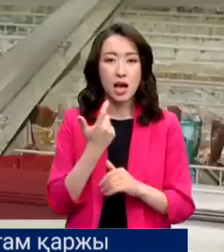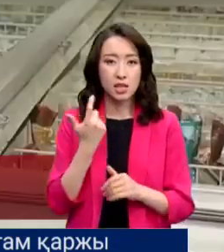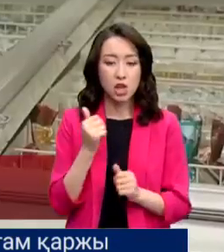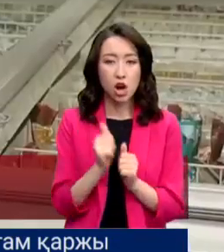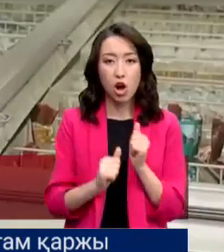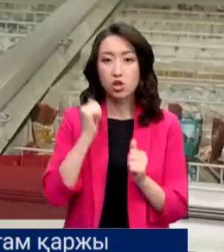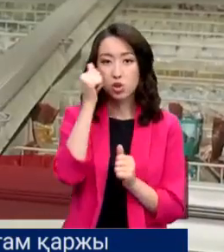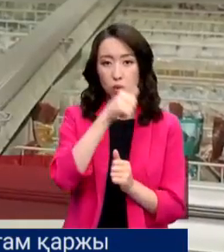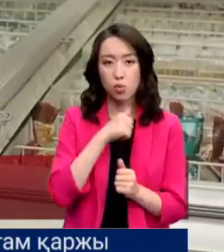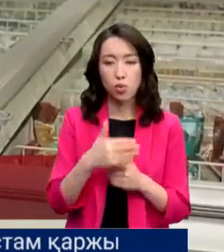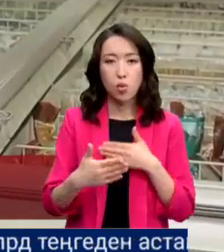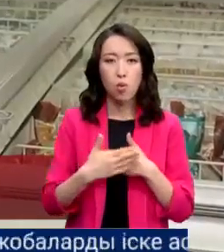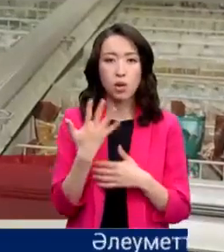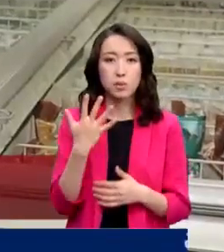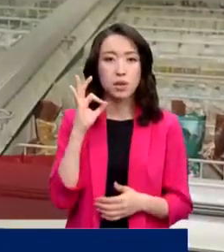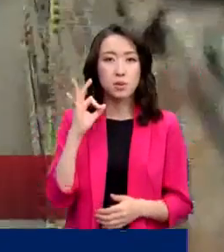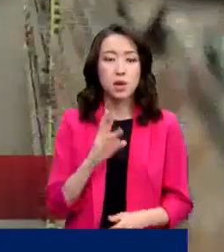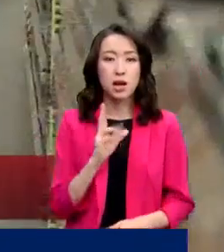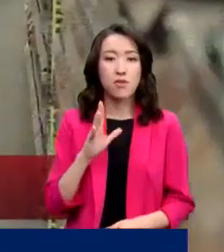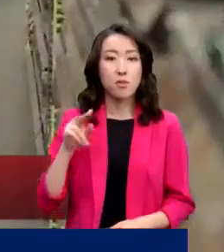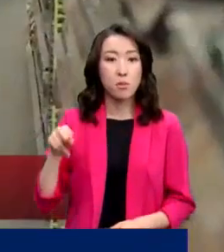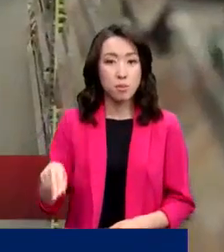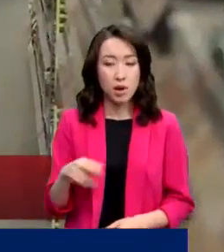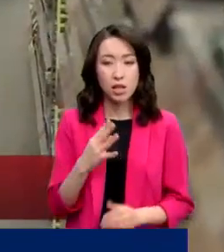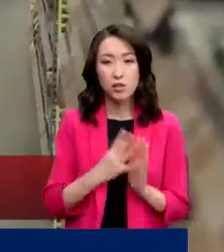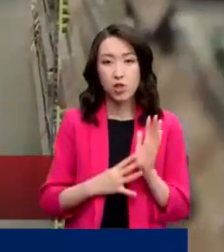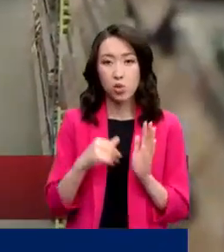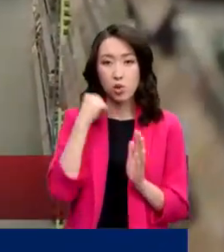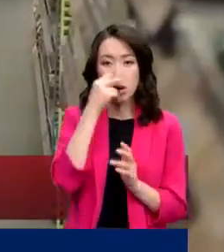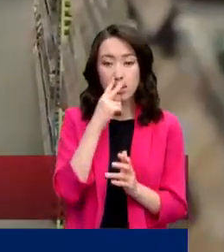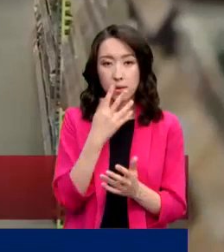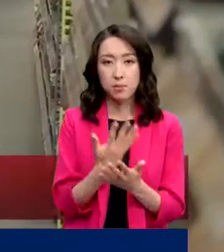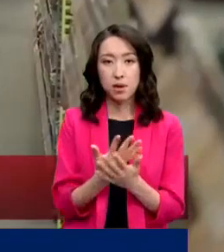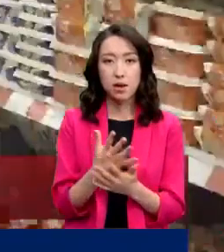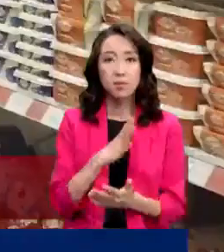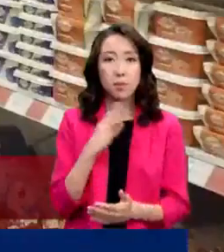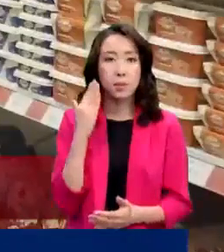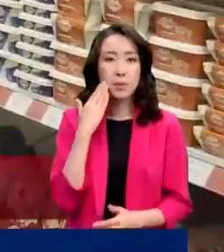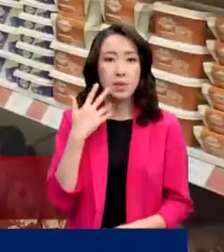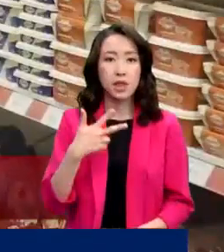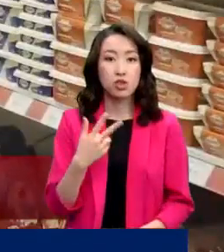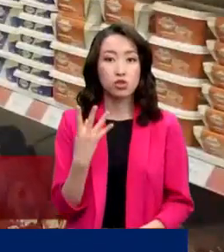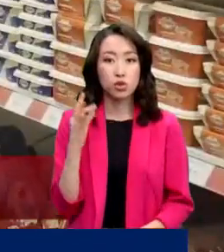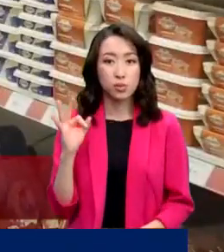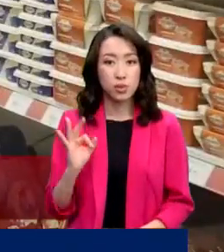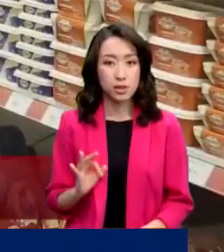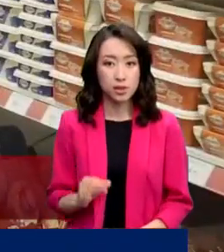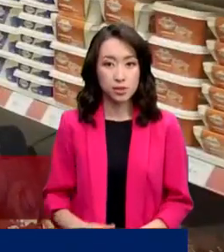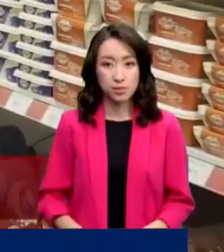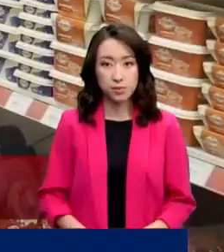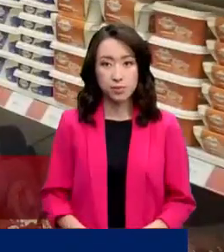продукции ежегодно составляет лишь около 5% КВП. А в 90-х годах этот показатель составлял примерно 34%.